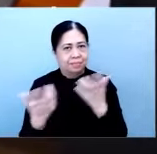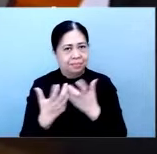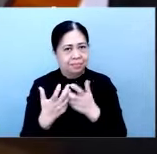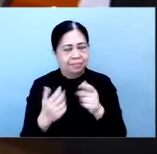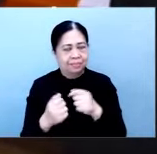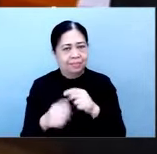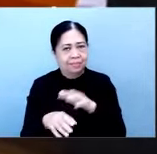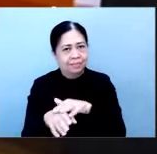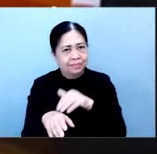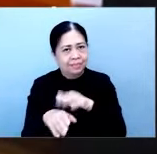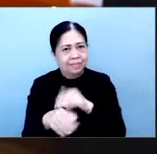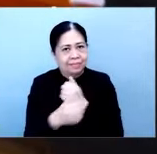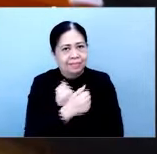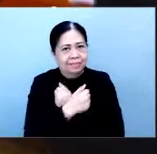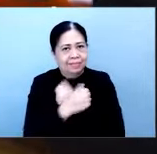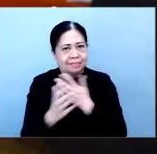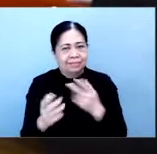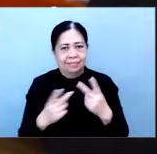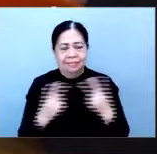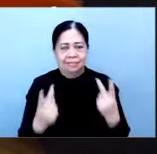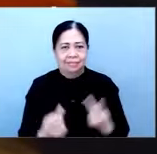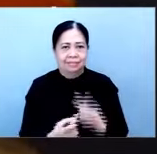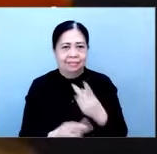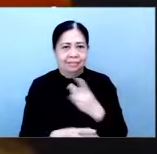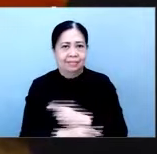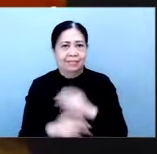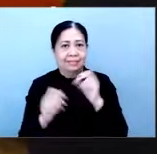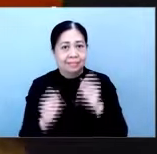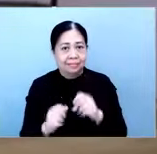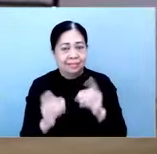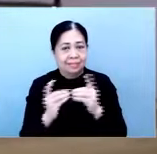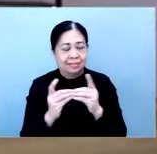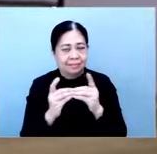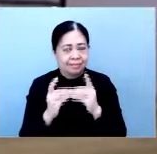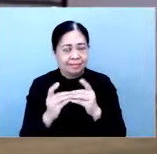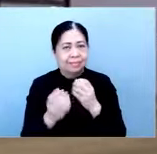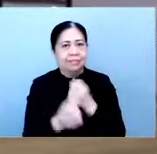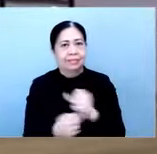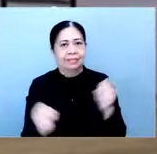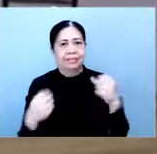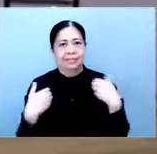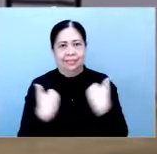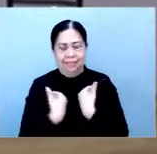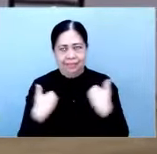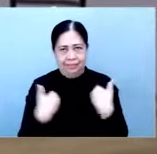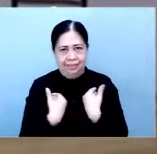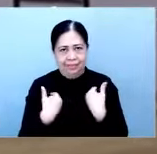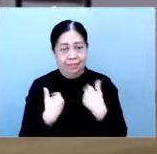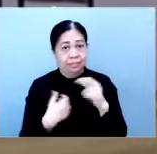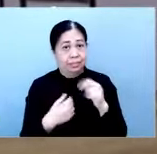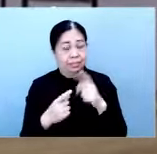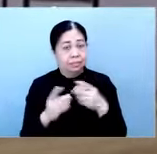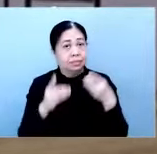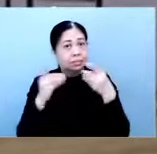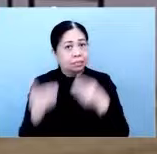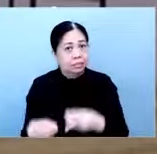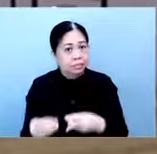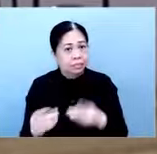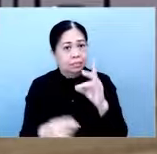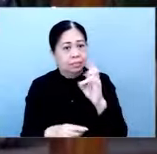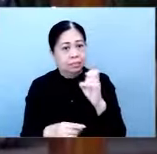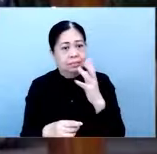pet lovers ngayong Valentine's Day kung saan pwedeng makadate ang mga rescued animals. Kailangan lang mag-donate ng